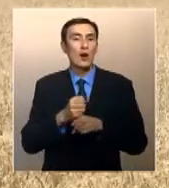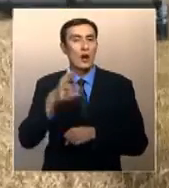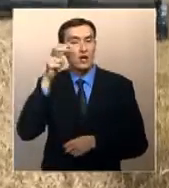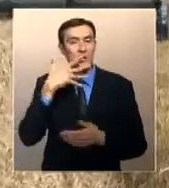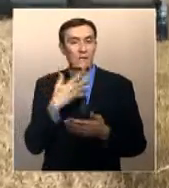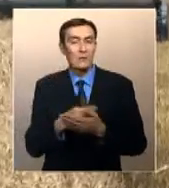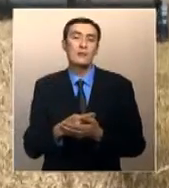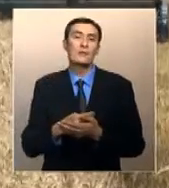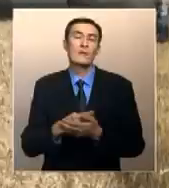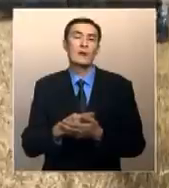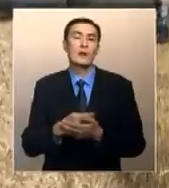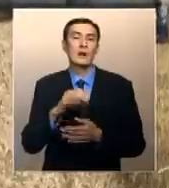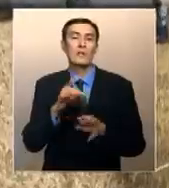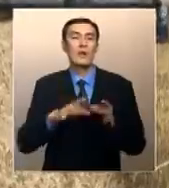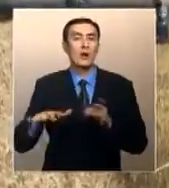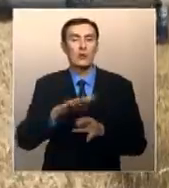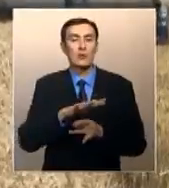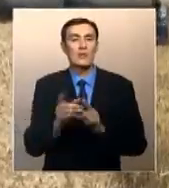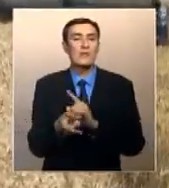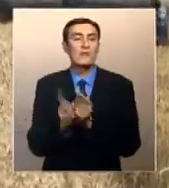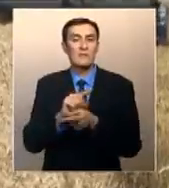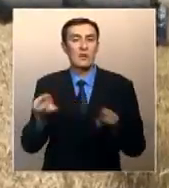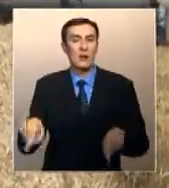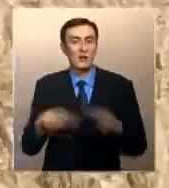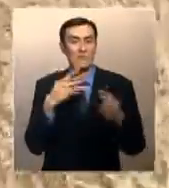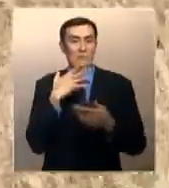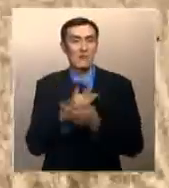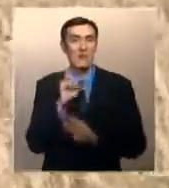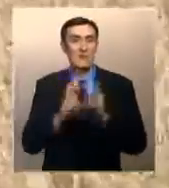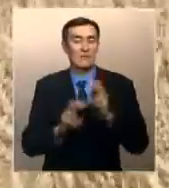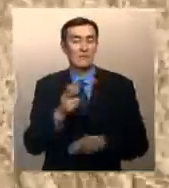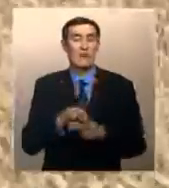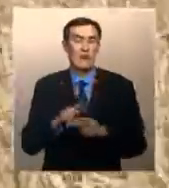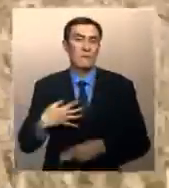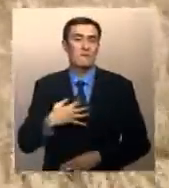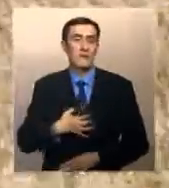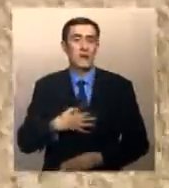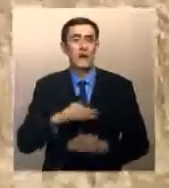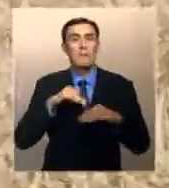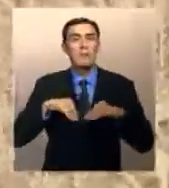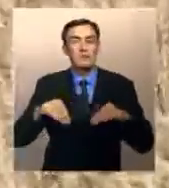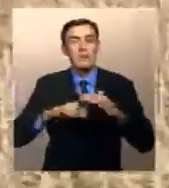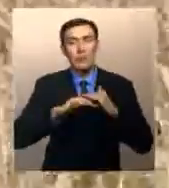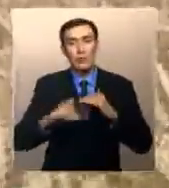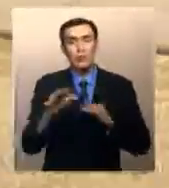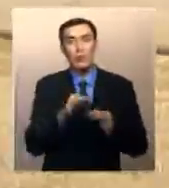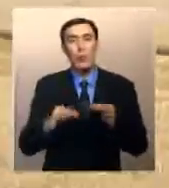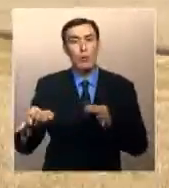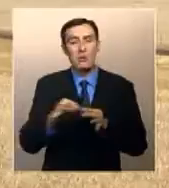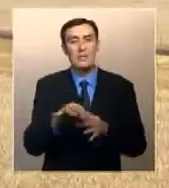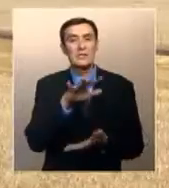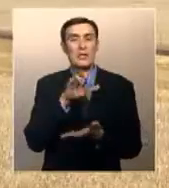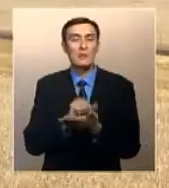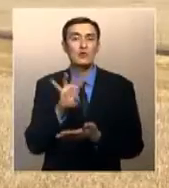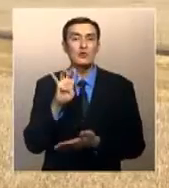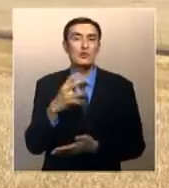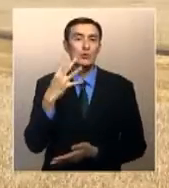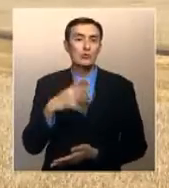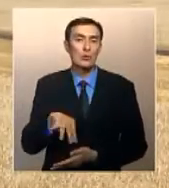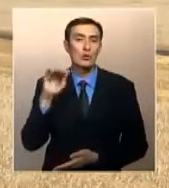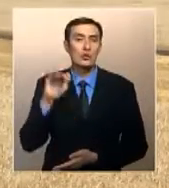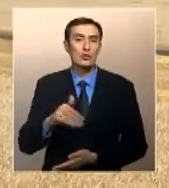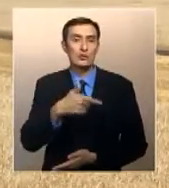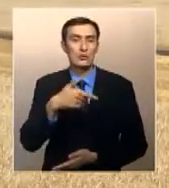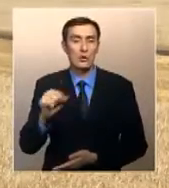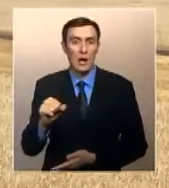в Исильском районе диверсификация сельхозпроизводства в приоритете. Посевные площади региона занимают 440